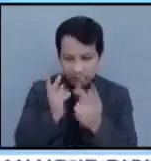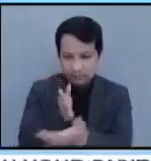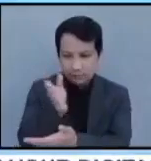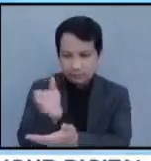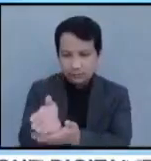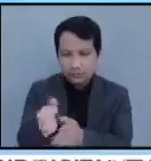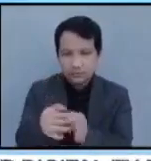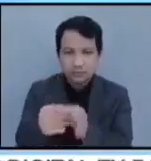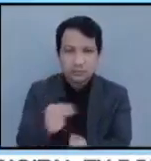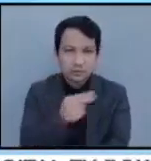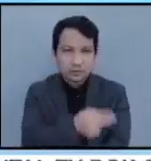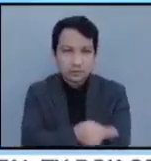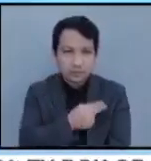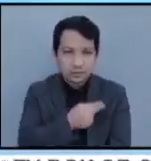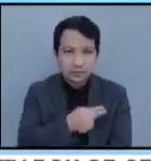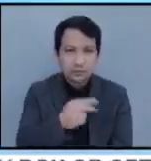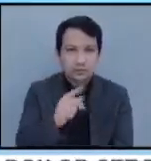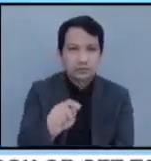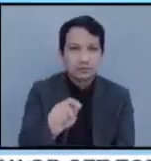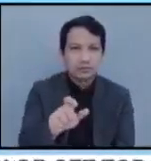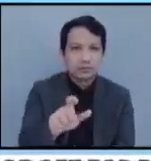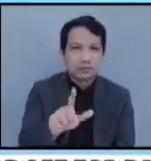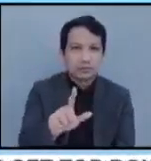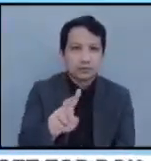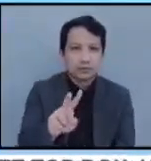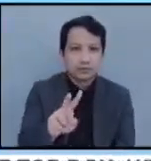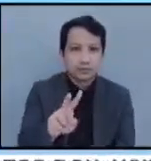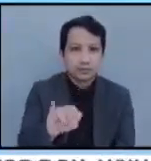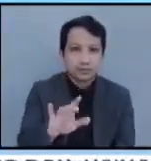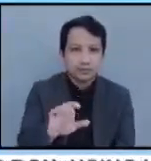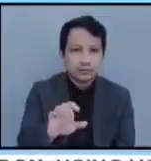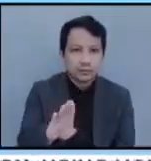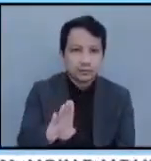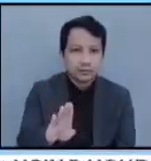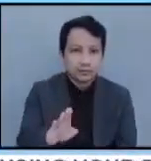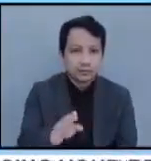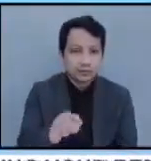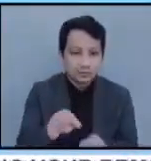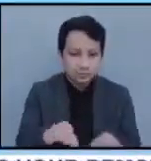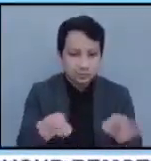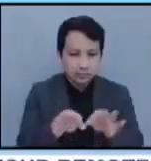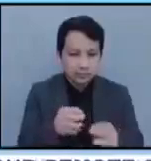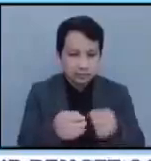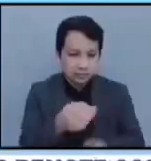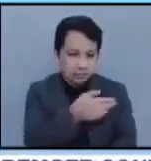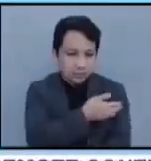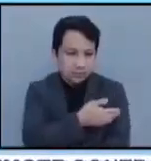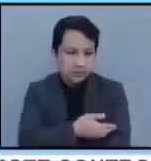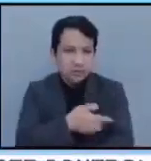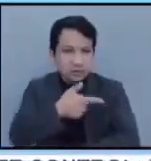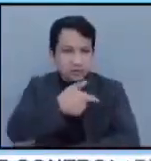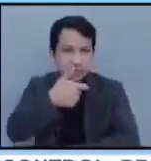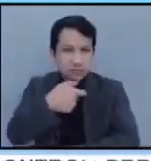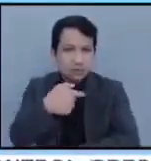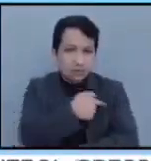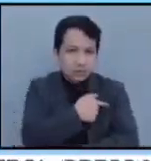sa Tel Aviv. Kinakailangang operahan sa braso ang OFW matapos mabaril sa pag-atake ng